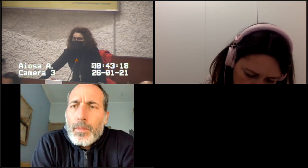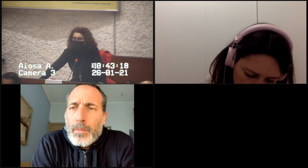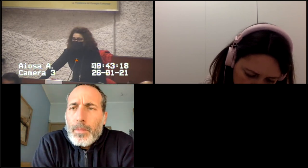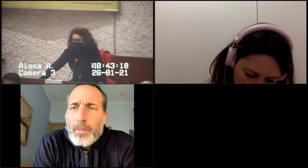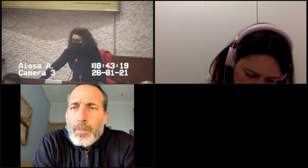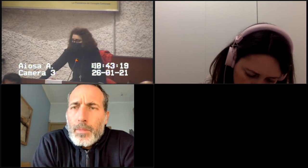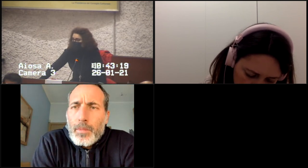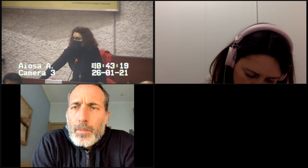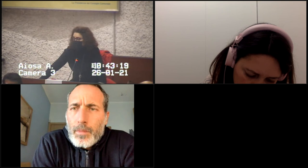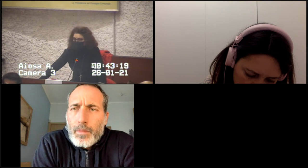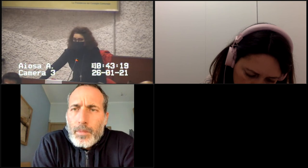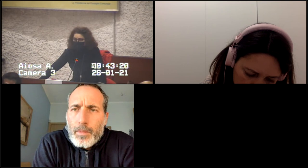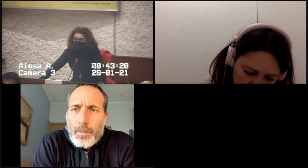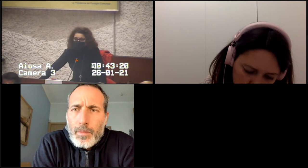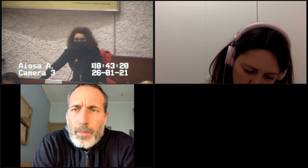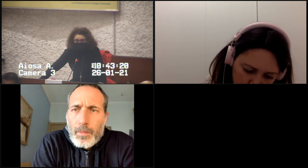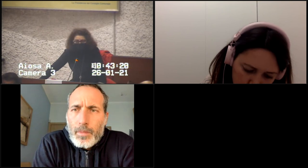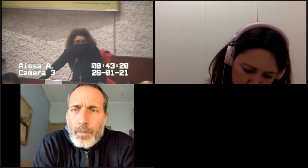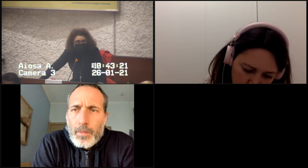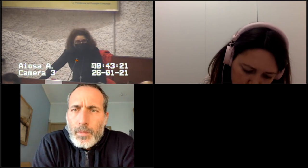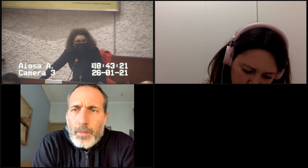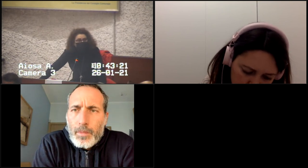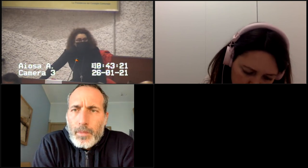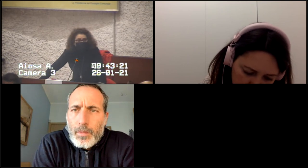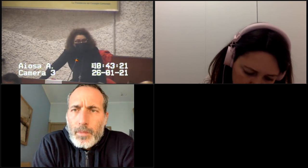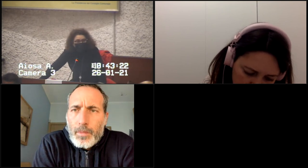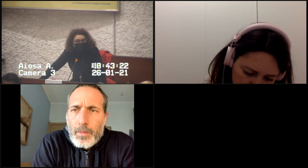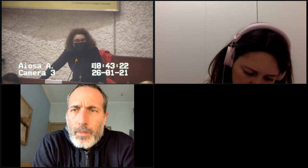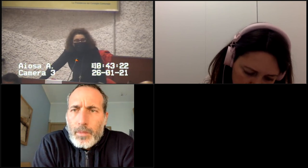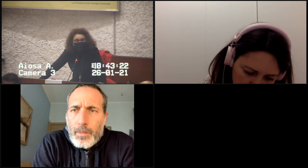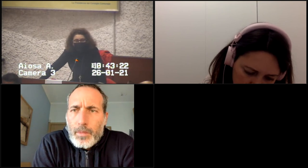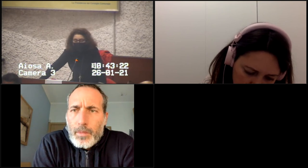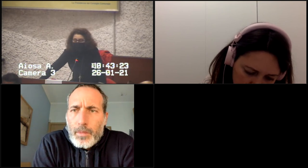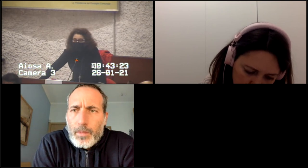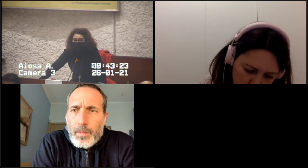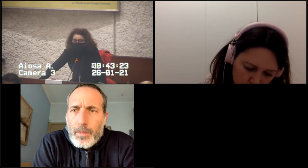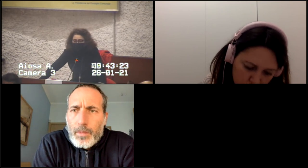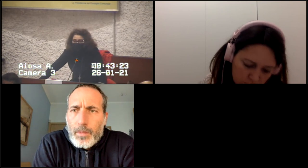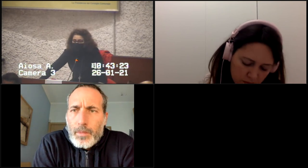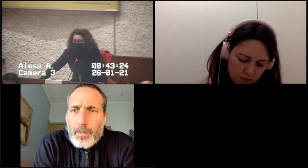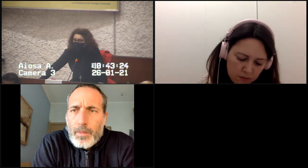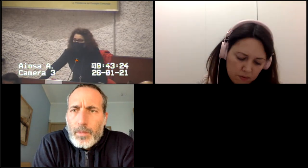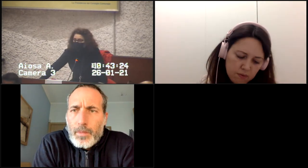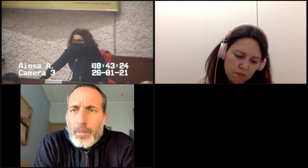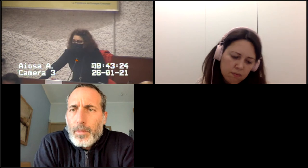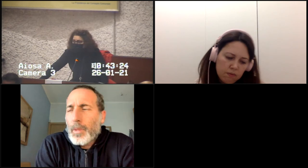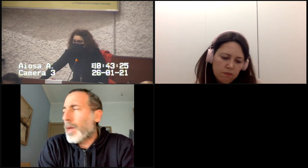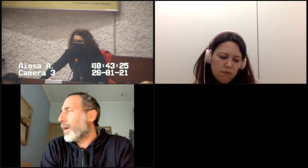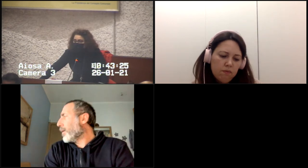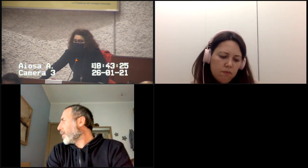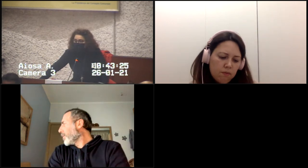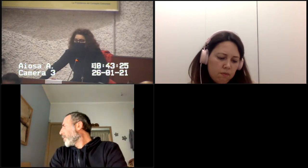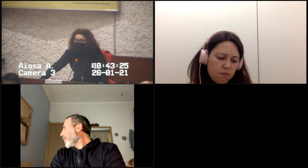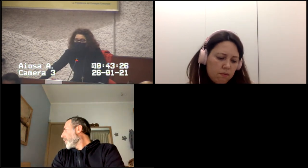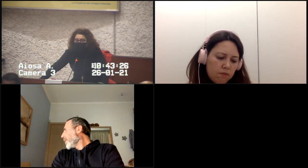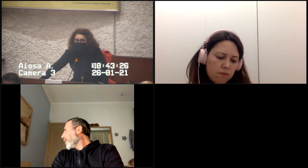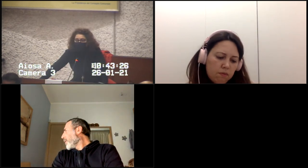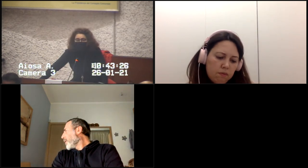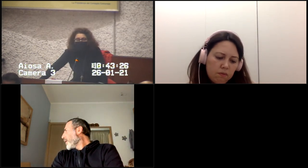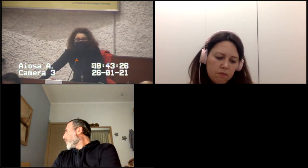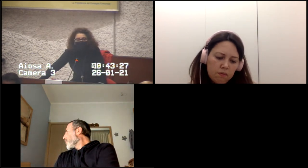capigruppo presenti alla riunione di portare la mozione in consiglio questa sera, quindi che